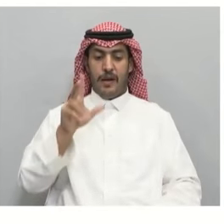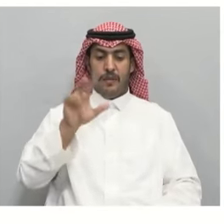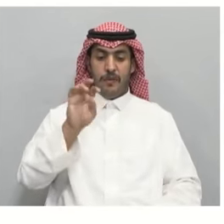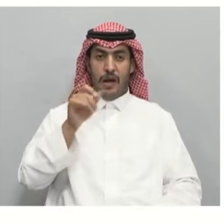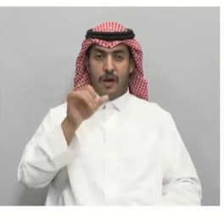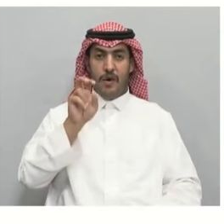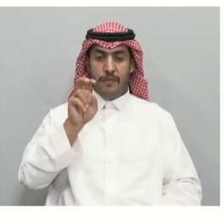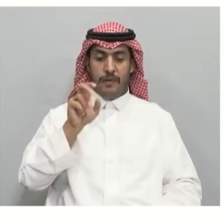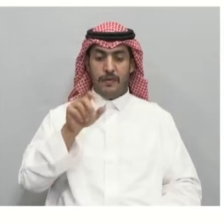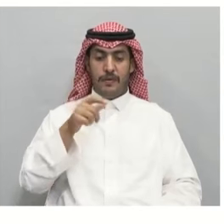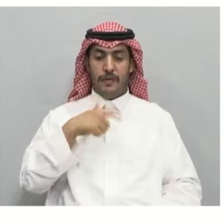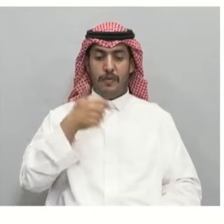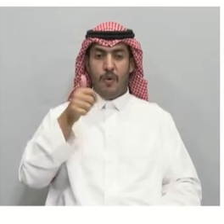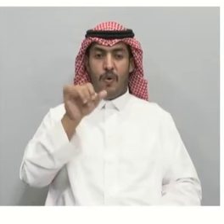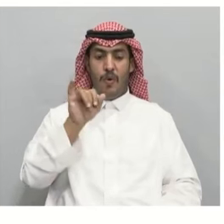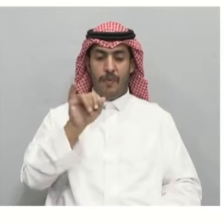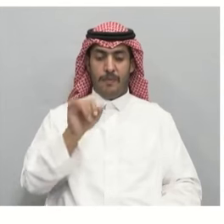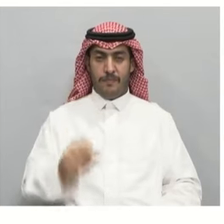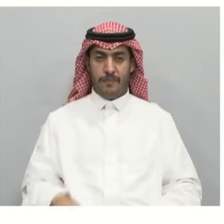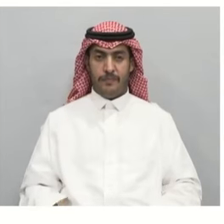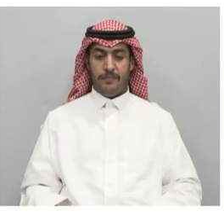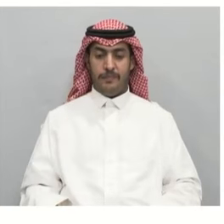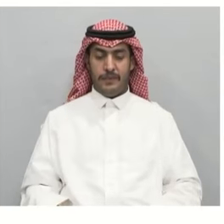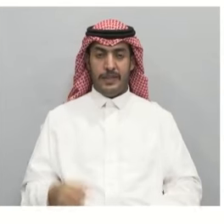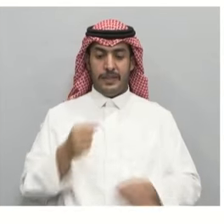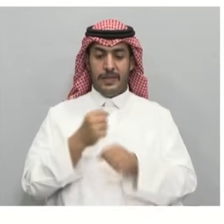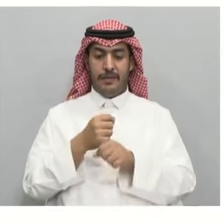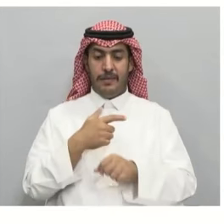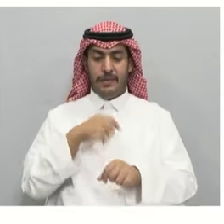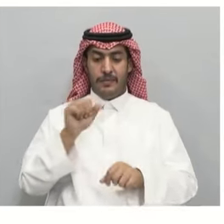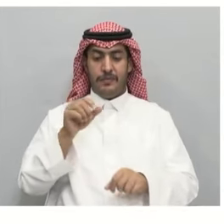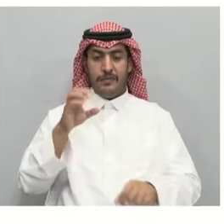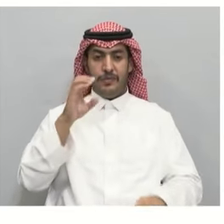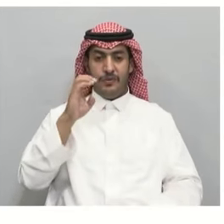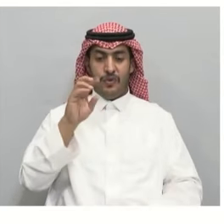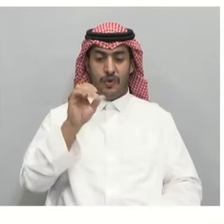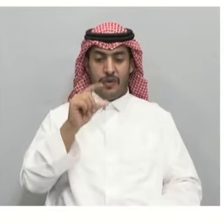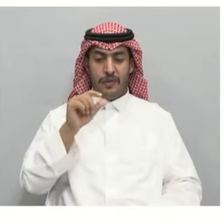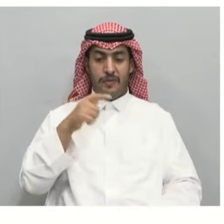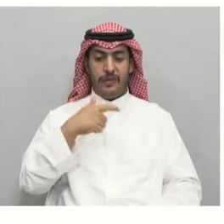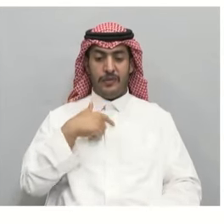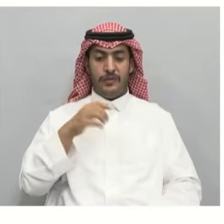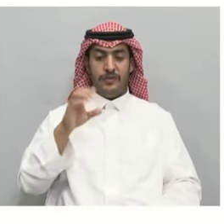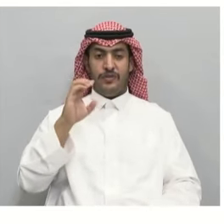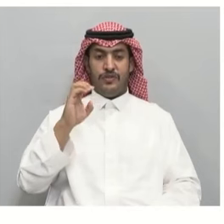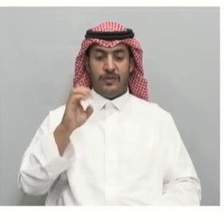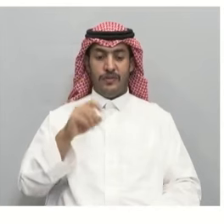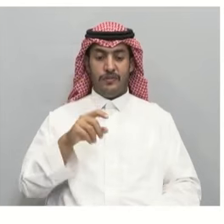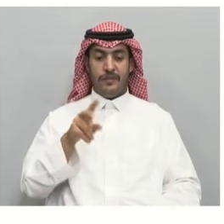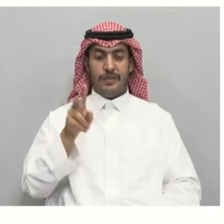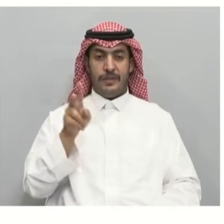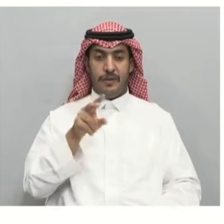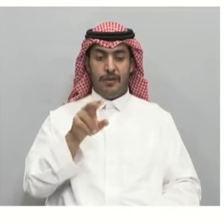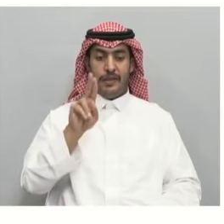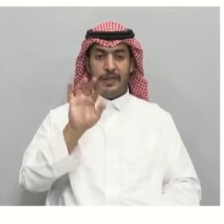والمقاومه بوحده الاوم باستخدام الرموز الجهد الكهربائي يرمز له بالرمز ج يساوي